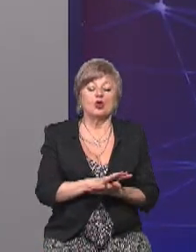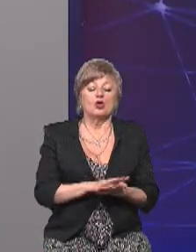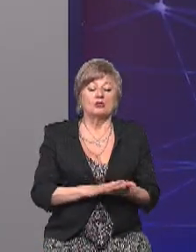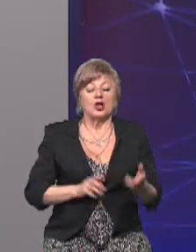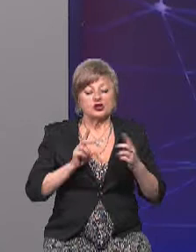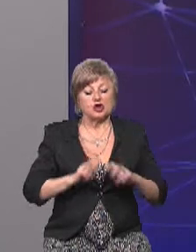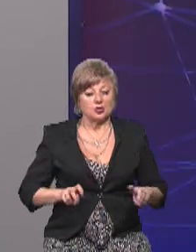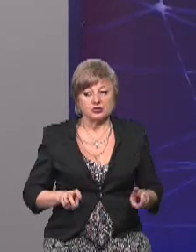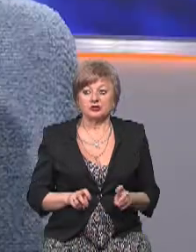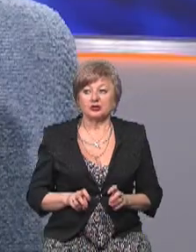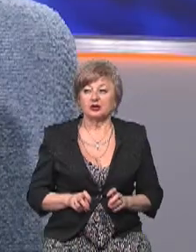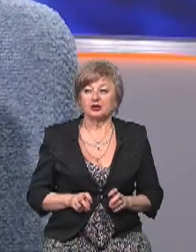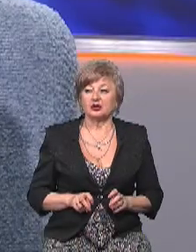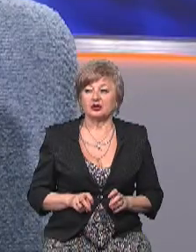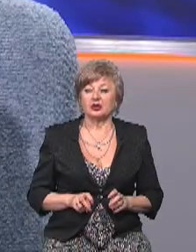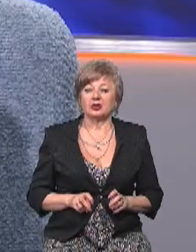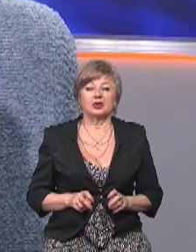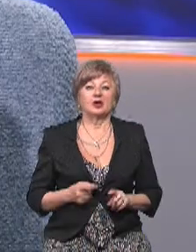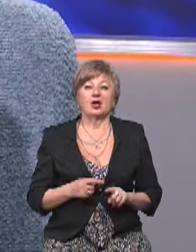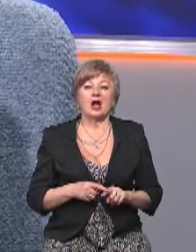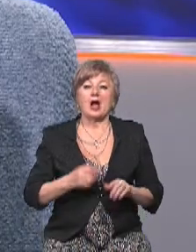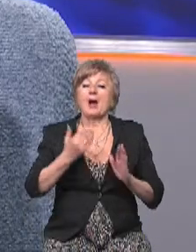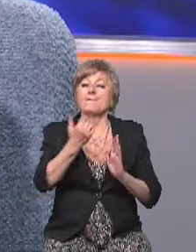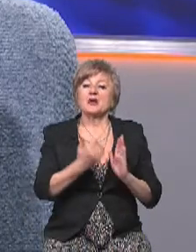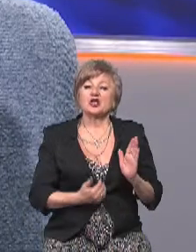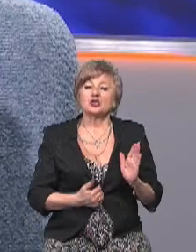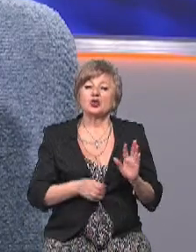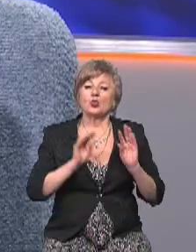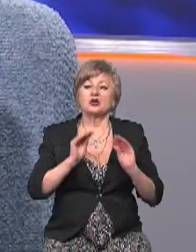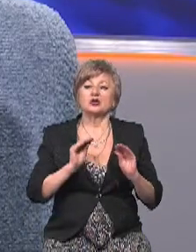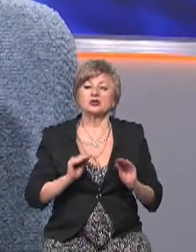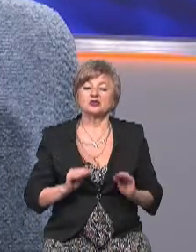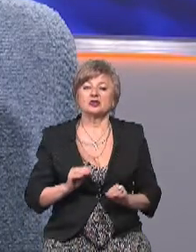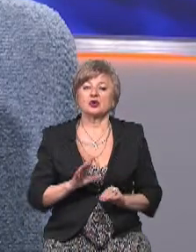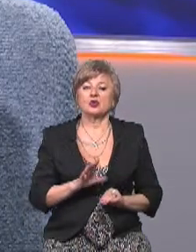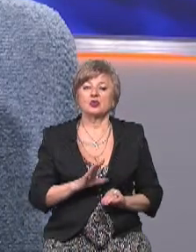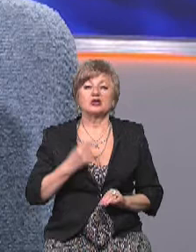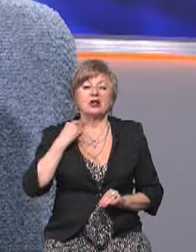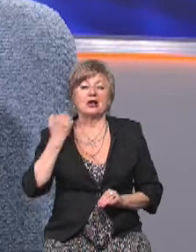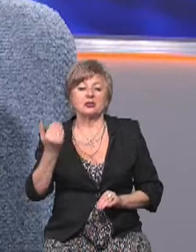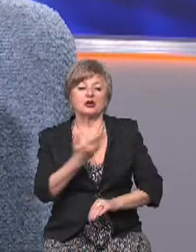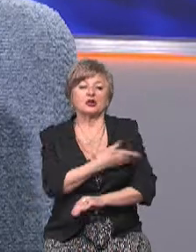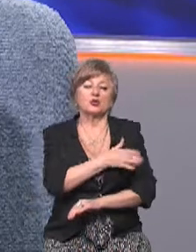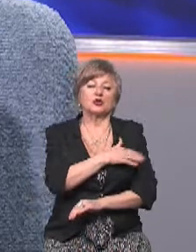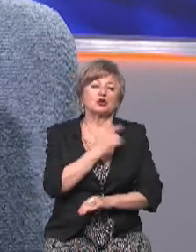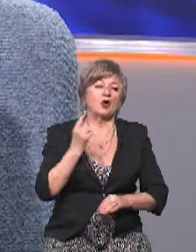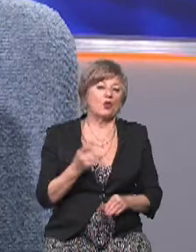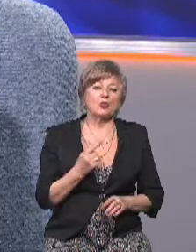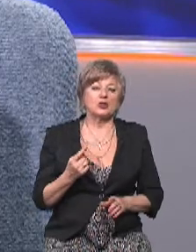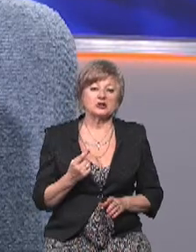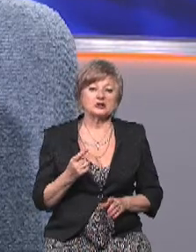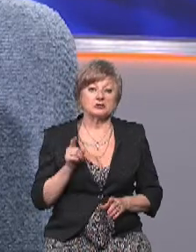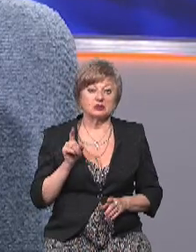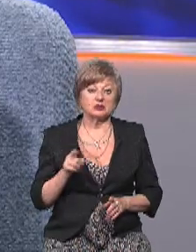розгляду. А стосовно протоколів, які вже були складені там в Кропивницькій області та Полтавській області, чи не знаєте ви,